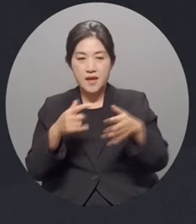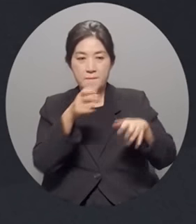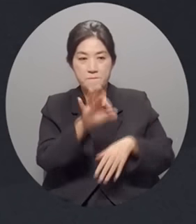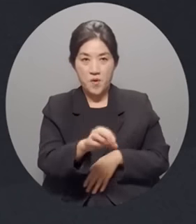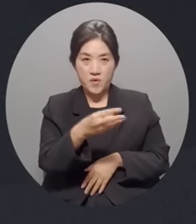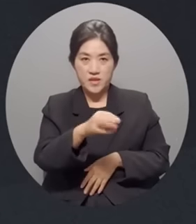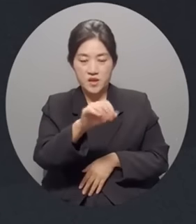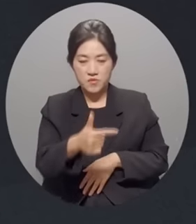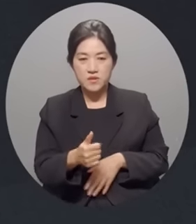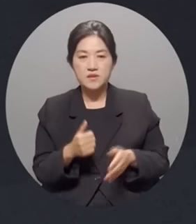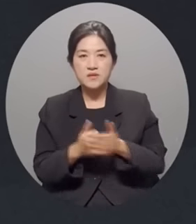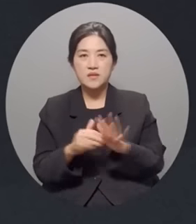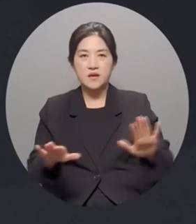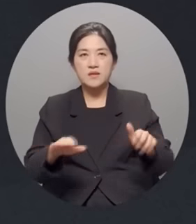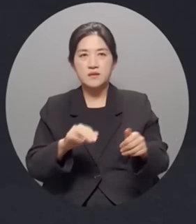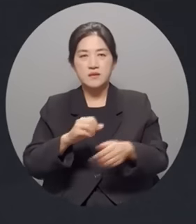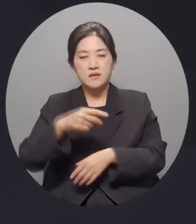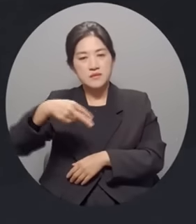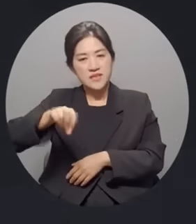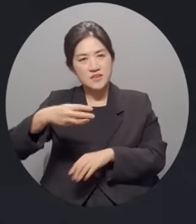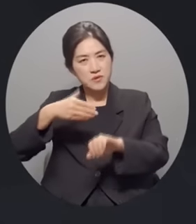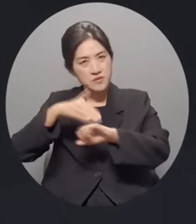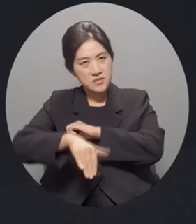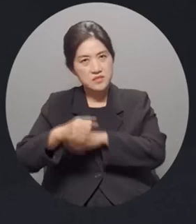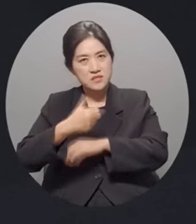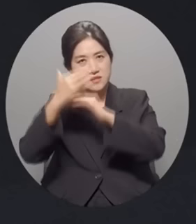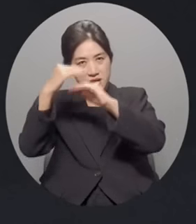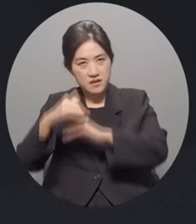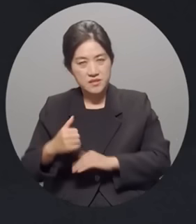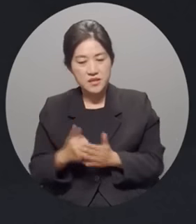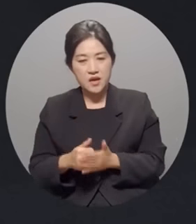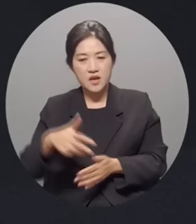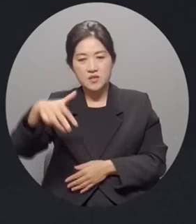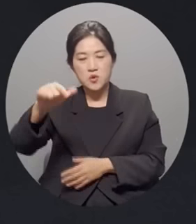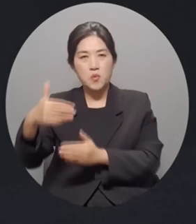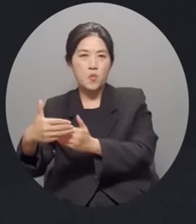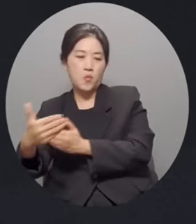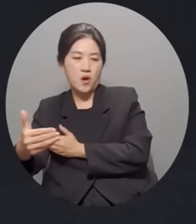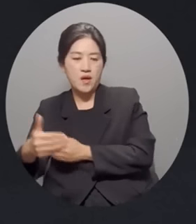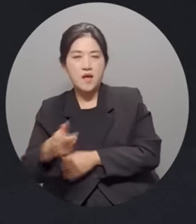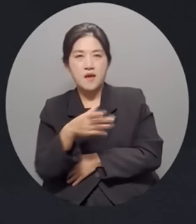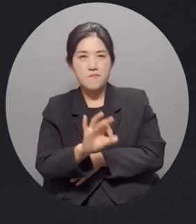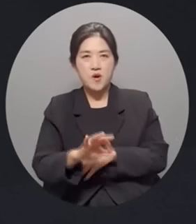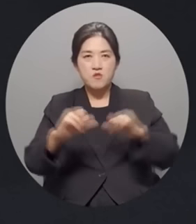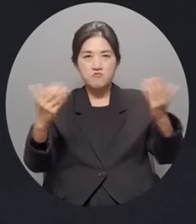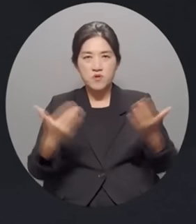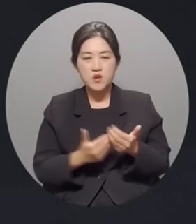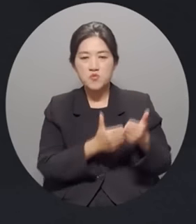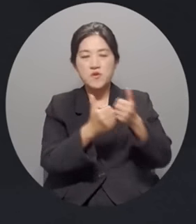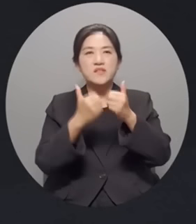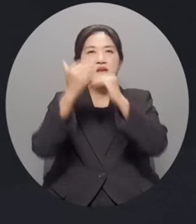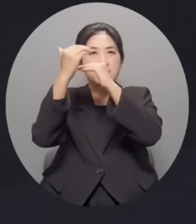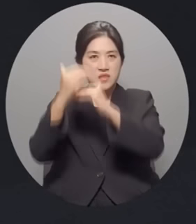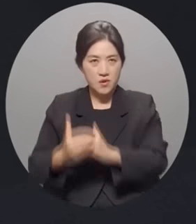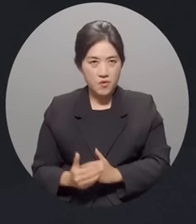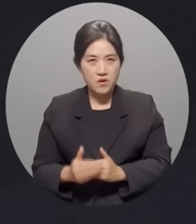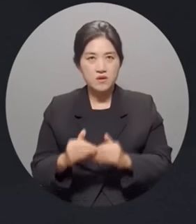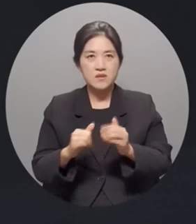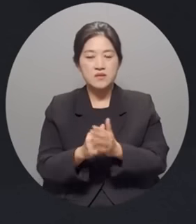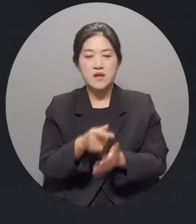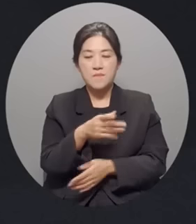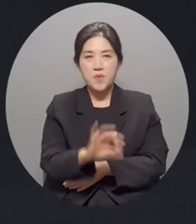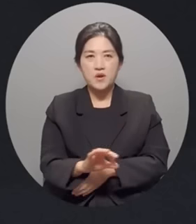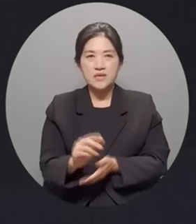정보지 형태의 글을 공유합니다 천공과 거리를 두고 명시와 국사를 논의한다는 내용으로 해당글의 명신은